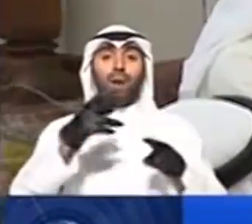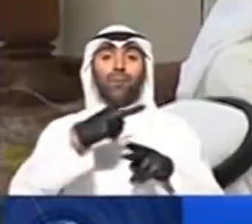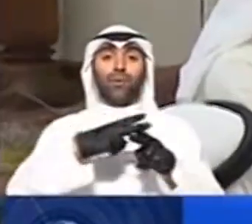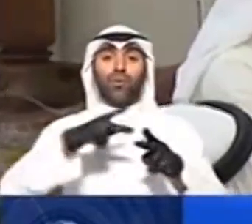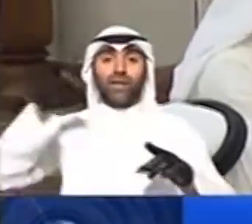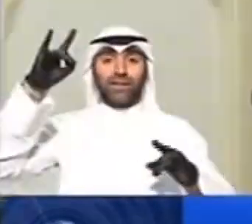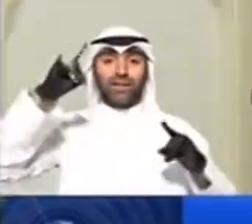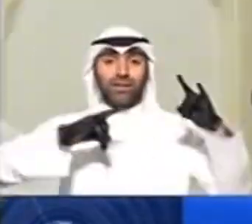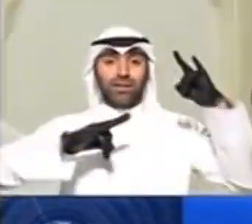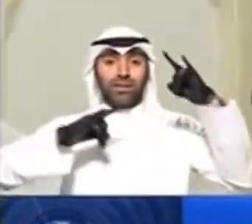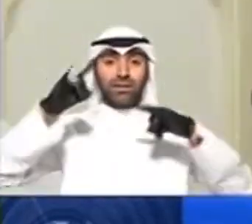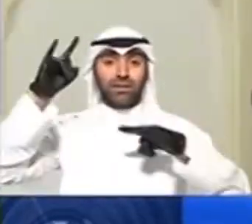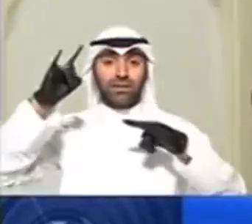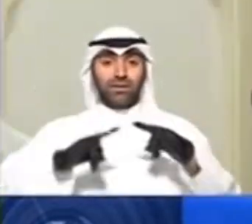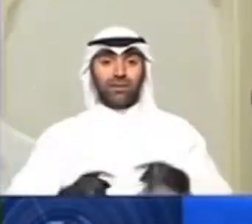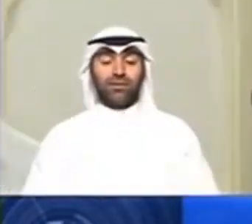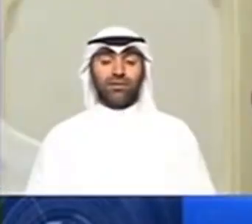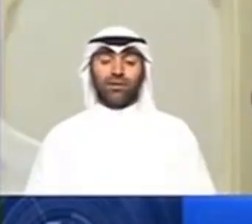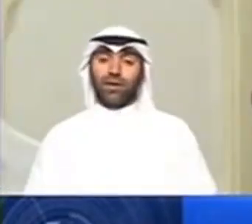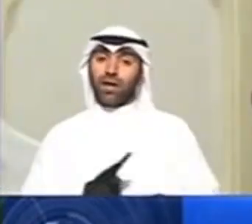الحجر الصحي الإلزامي